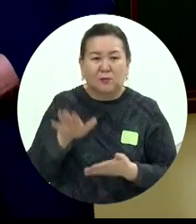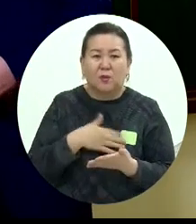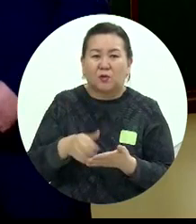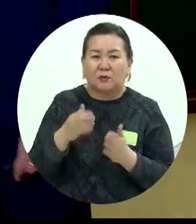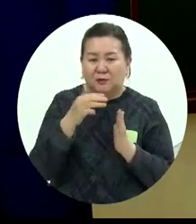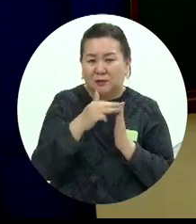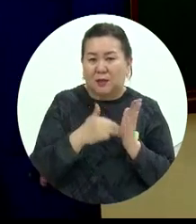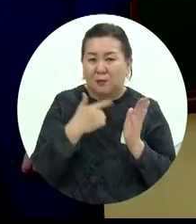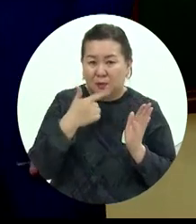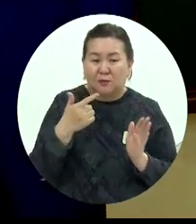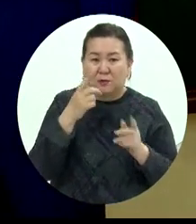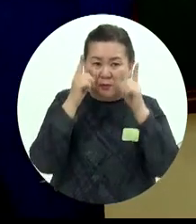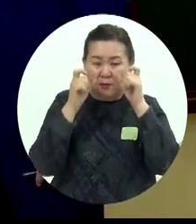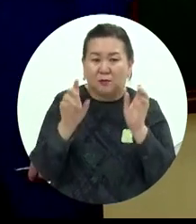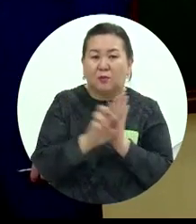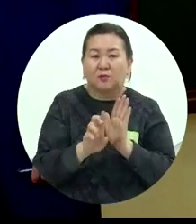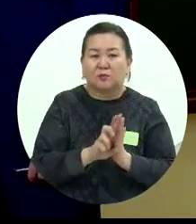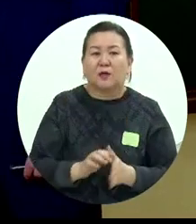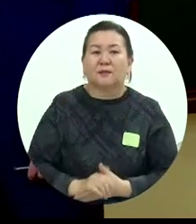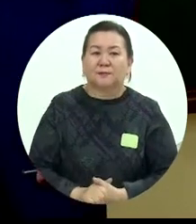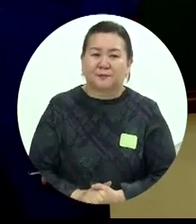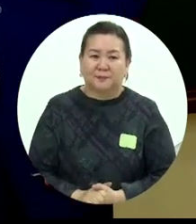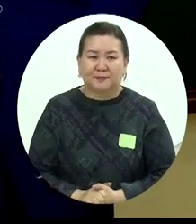шалтгааныг энэхүү зургнаас харах боломжтой.